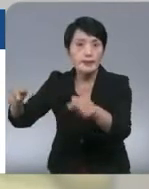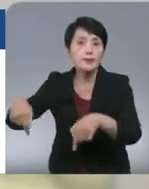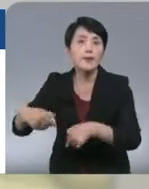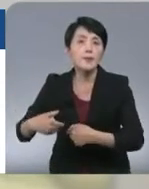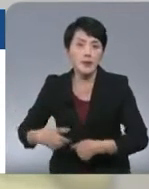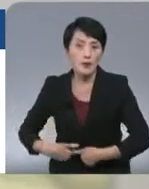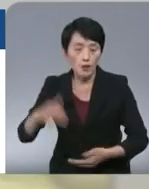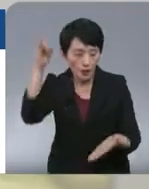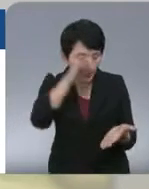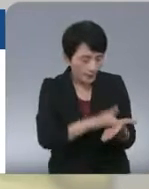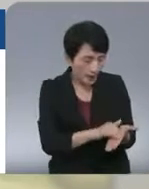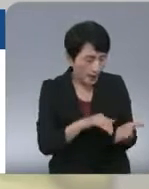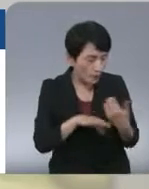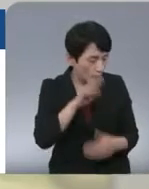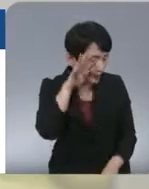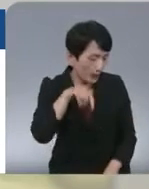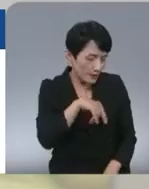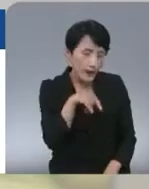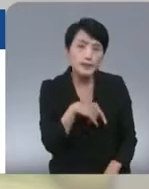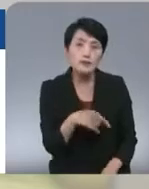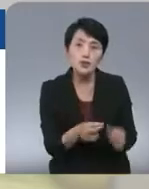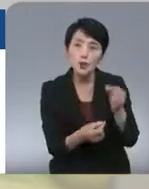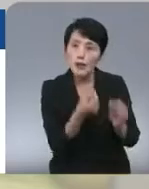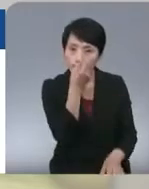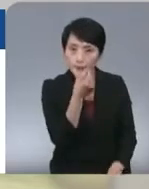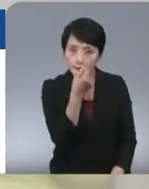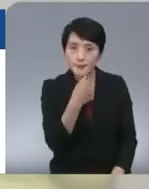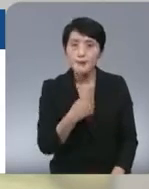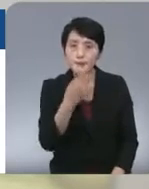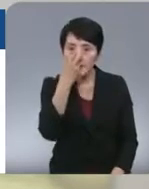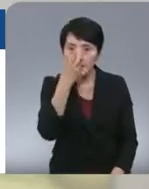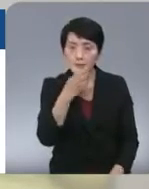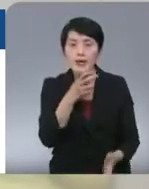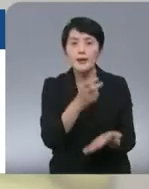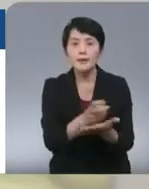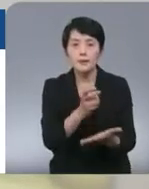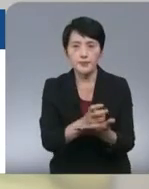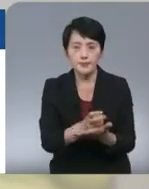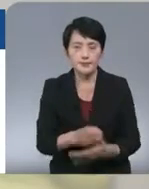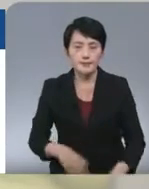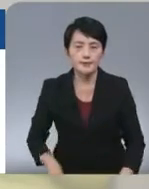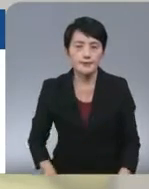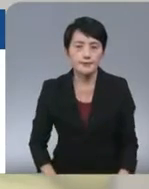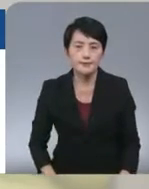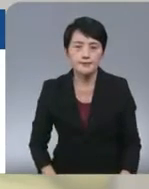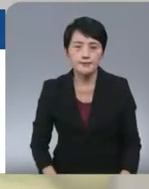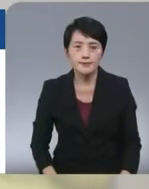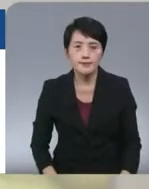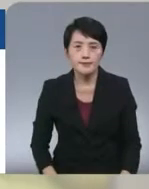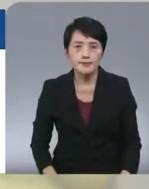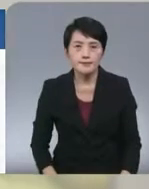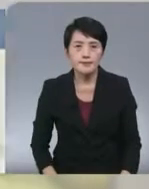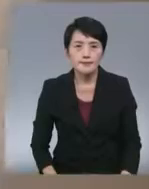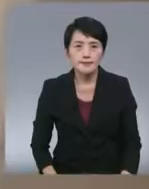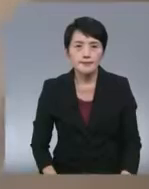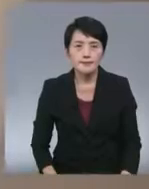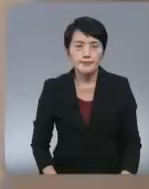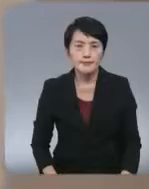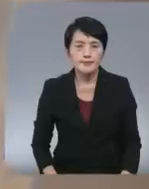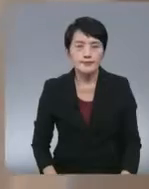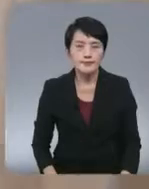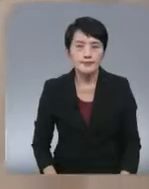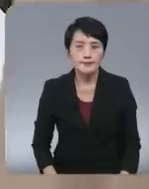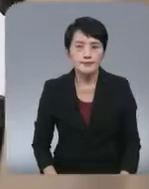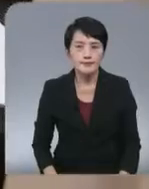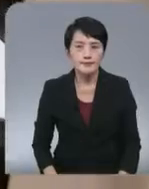入境前后的新冠检测义务仍被保留。中央灾难安全对策本部第一总管调整官李基